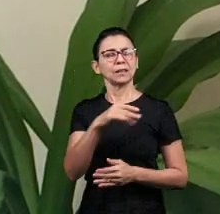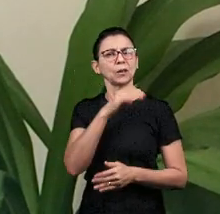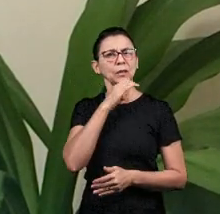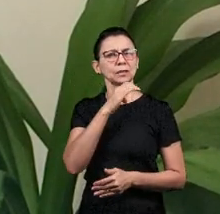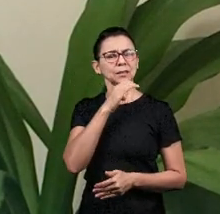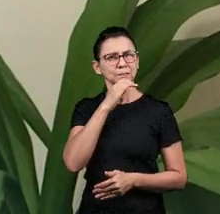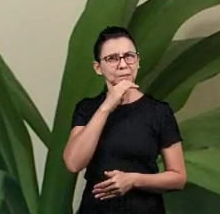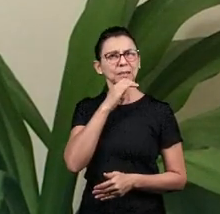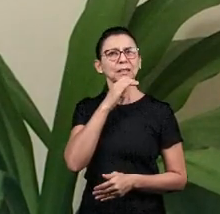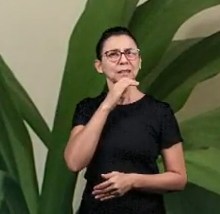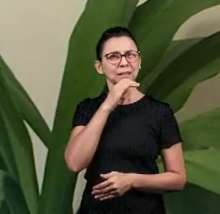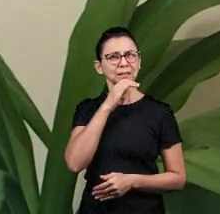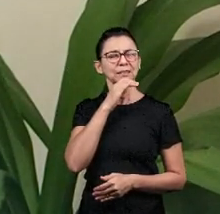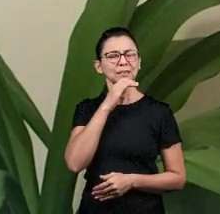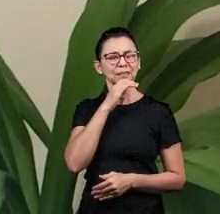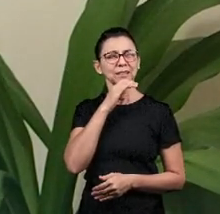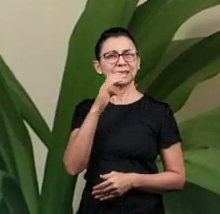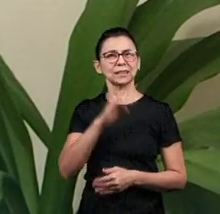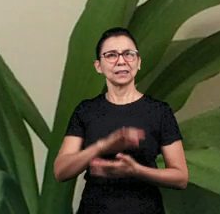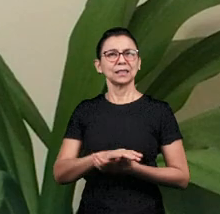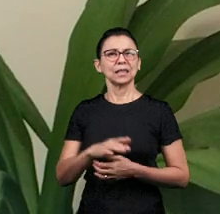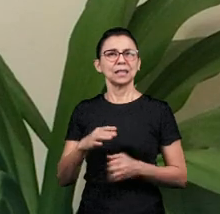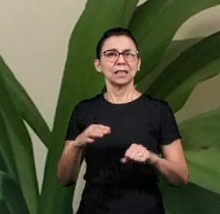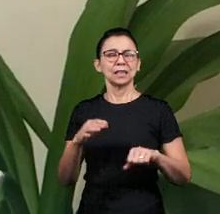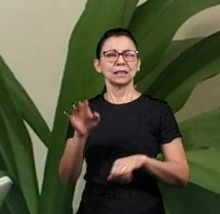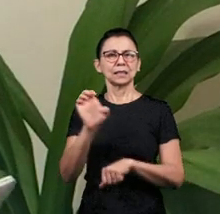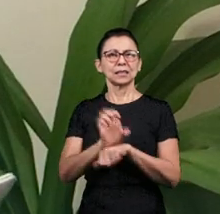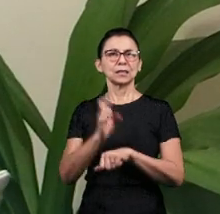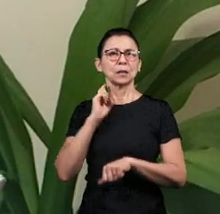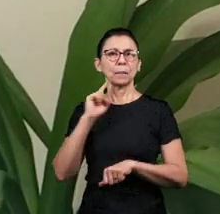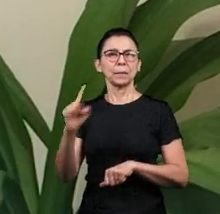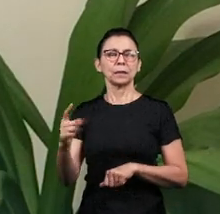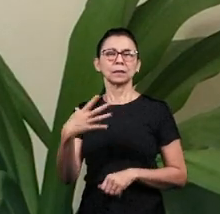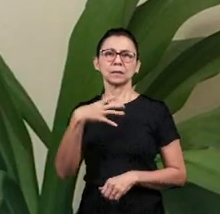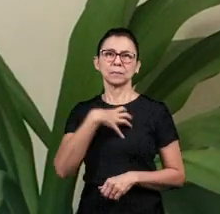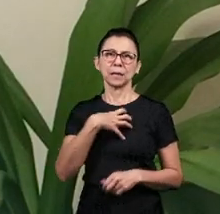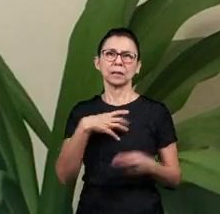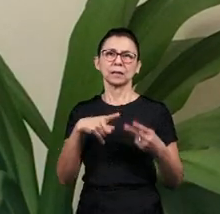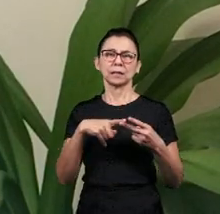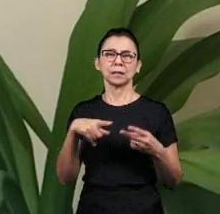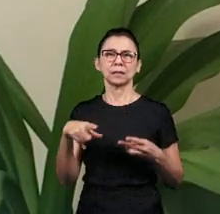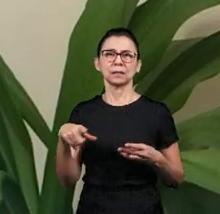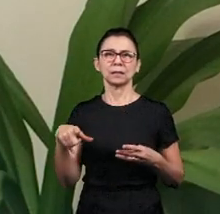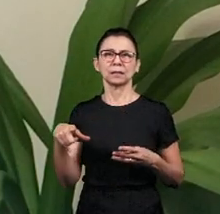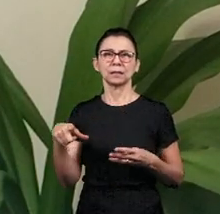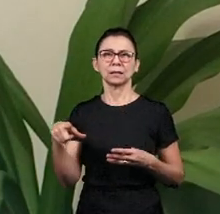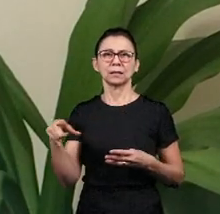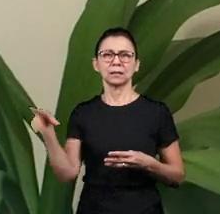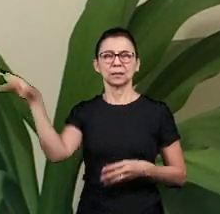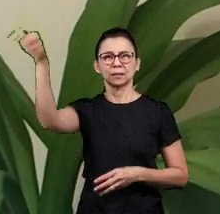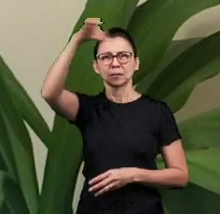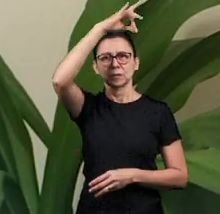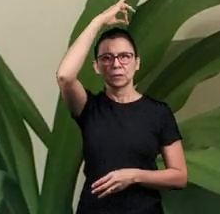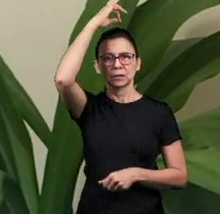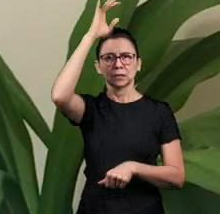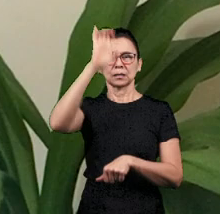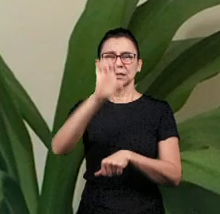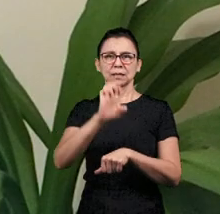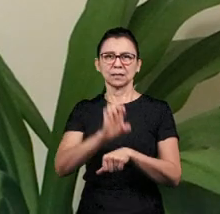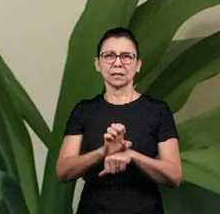connaissance. C'est l'État de Minas Gerais, Bahia, São Paulo, Espírito Santo, Ceará, comme les